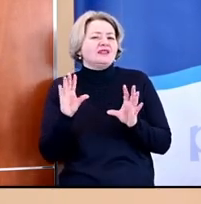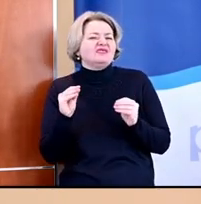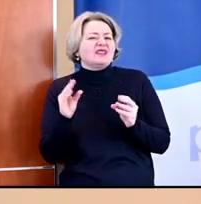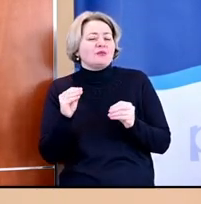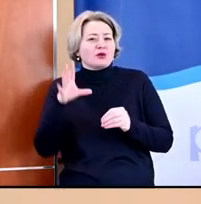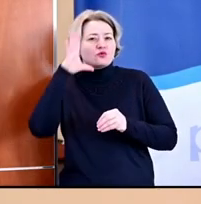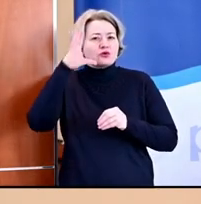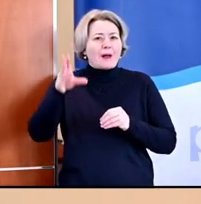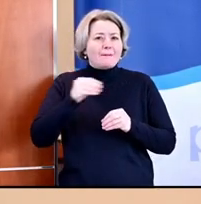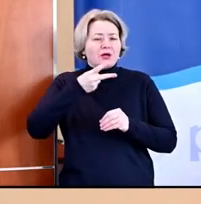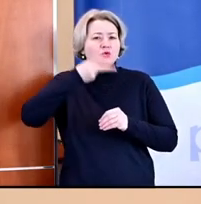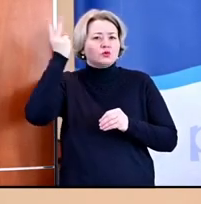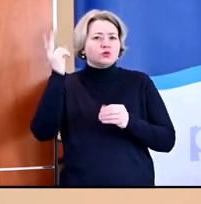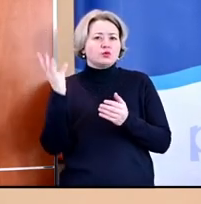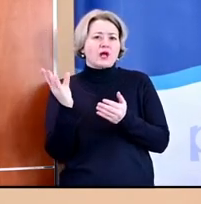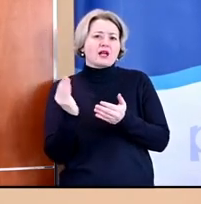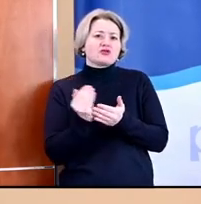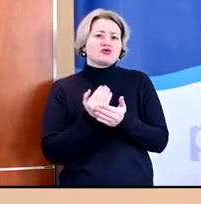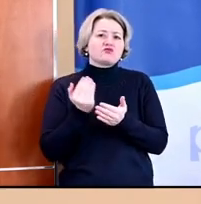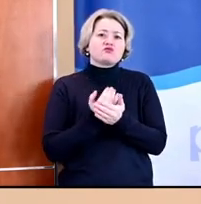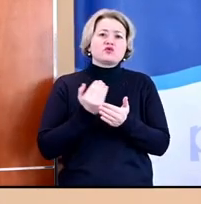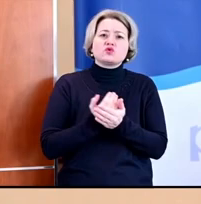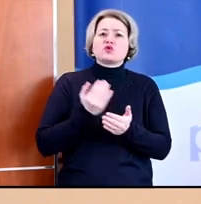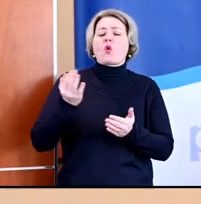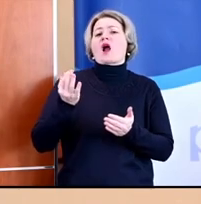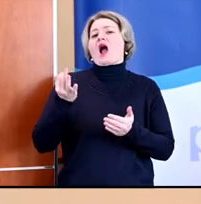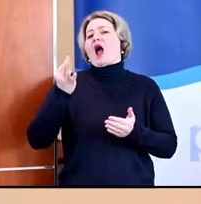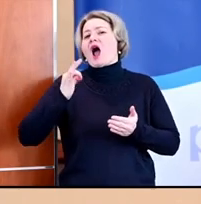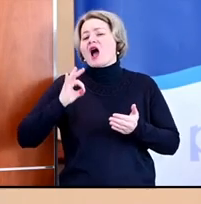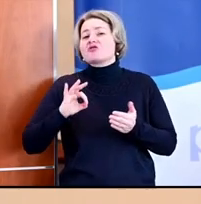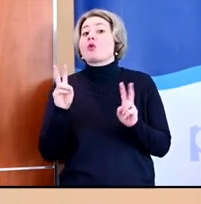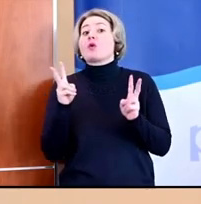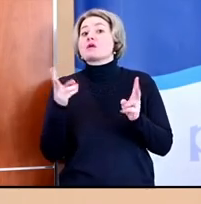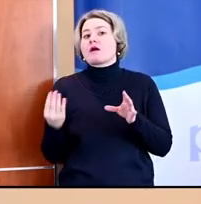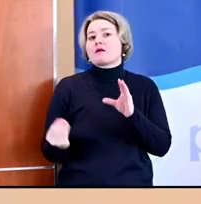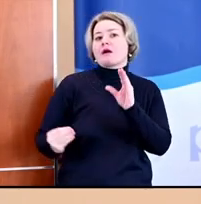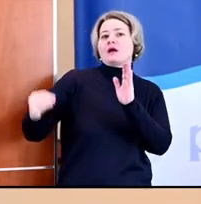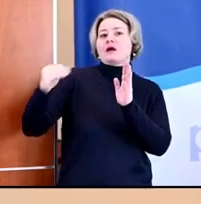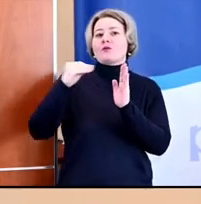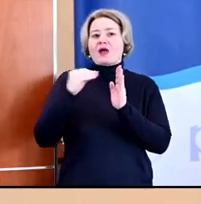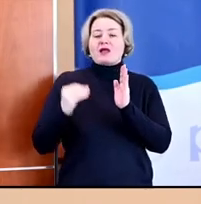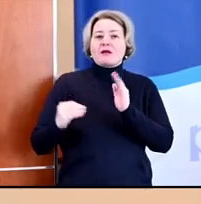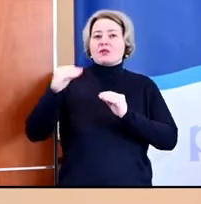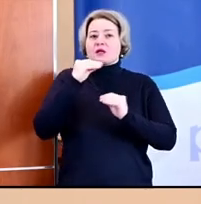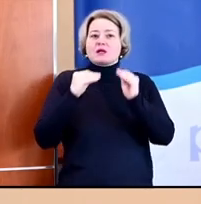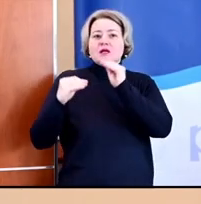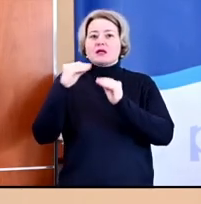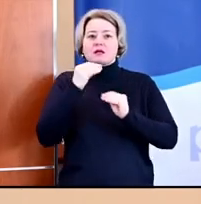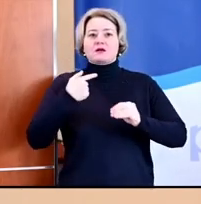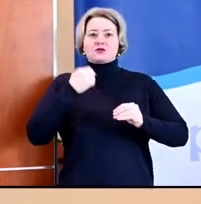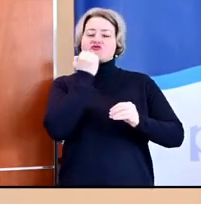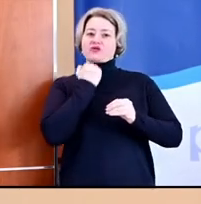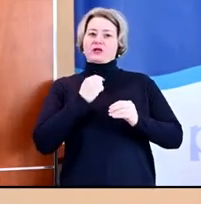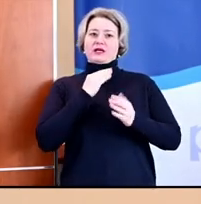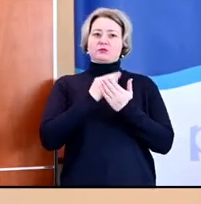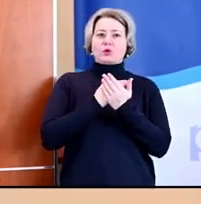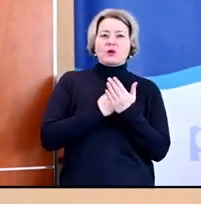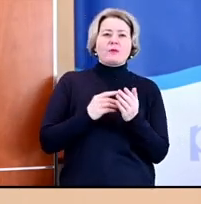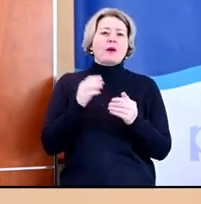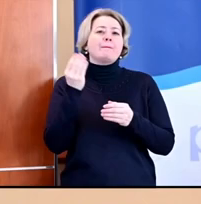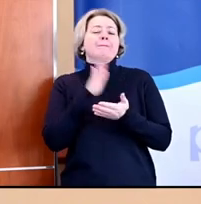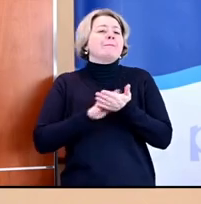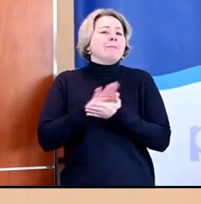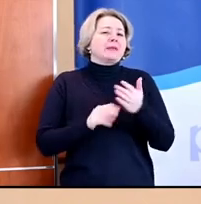szokásait hogyan tudjuk ezeket beépíteni programszervezésünkbe és milyen további előnyökhöz juthatunk ezzel a